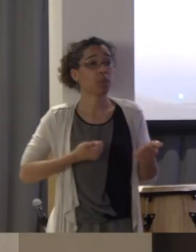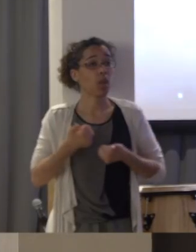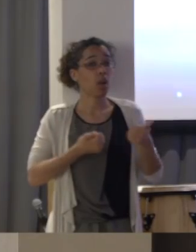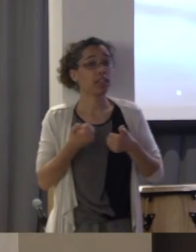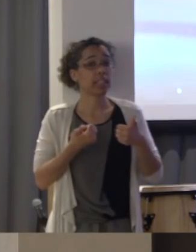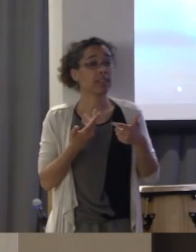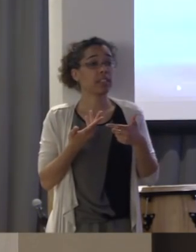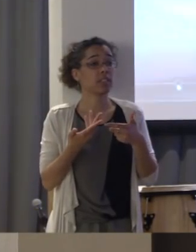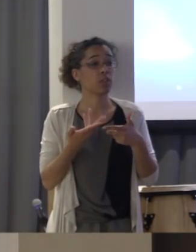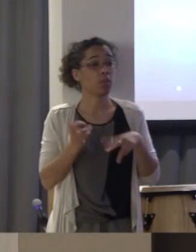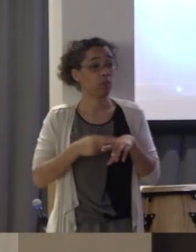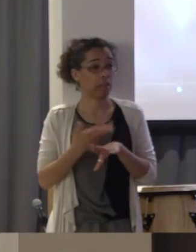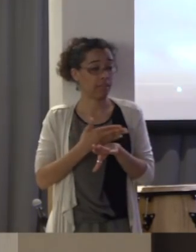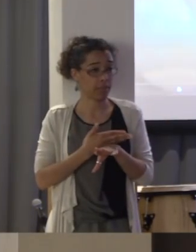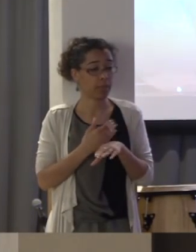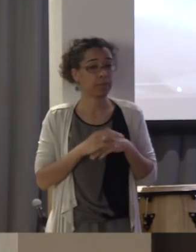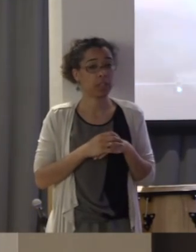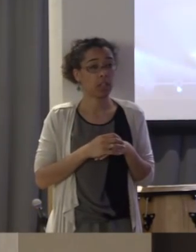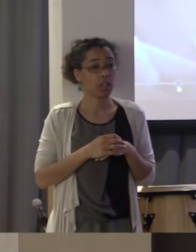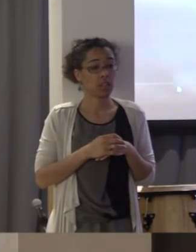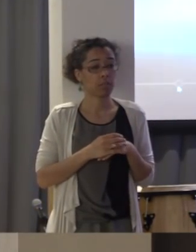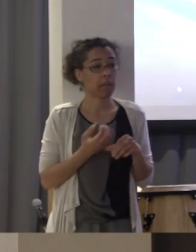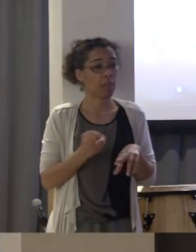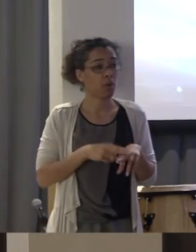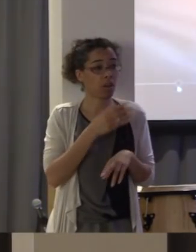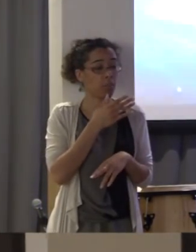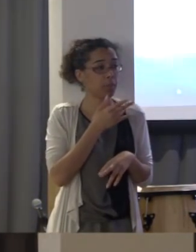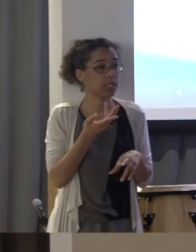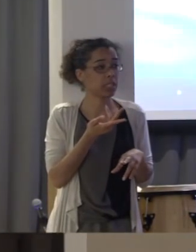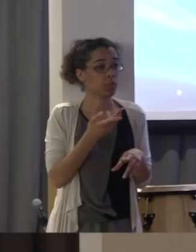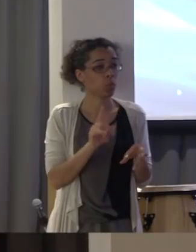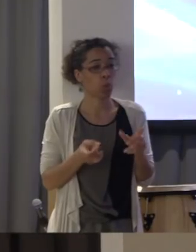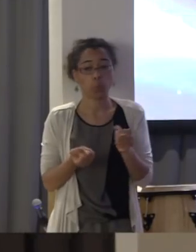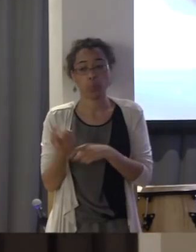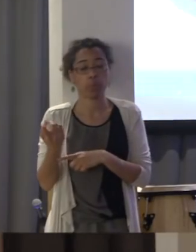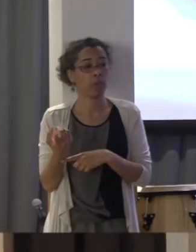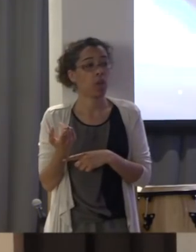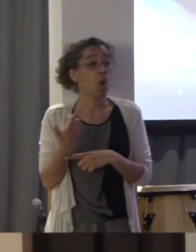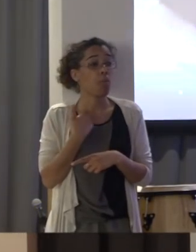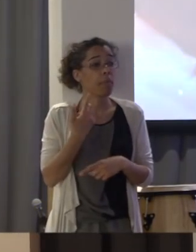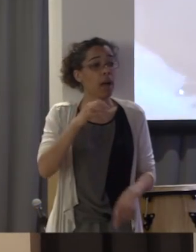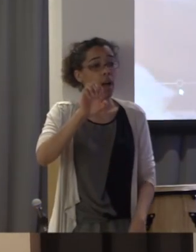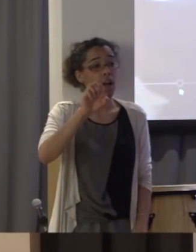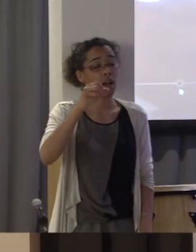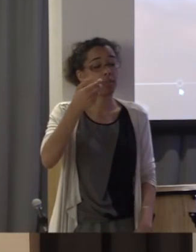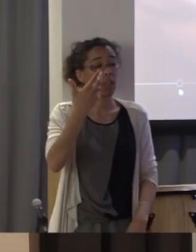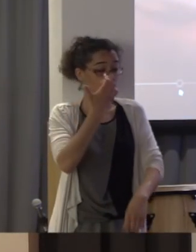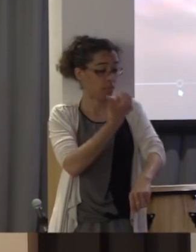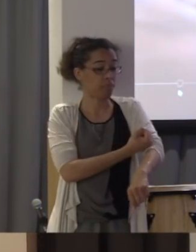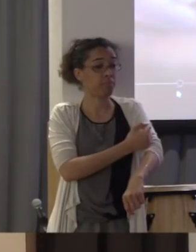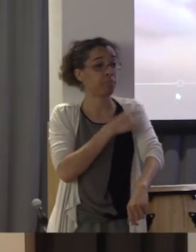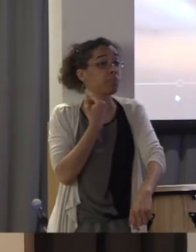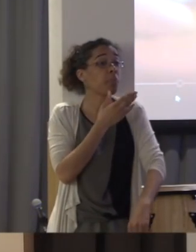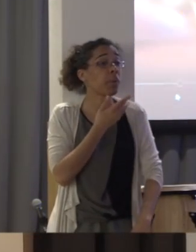pas, comment il faut faire? On ne peut pas s'en débarrasser. Alors, il n'y a pas d'euthanasie qu'on n'a pas réclamé. Alors